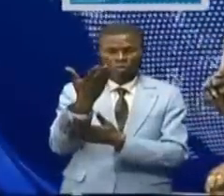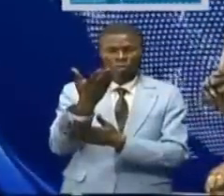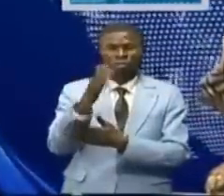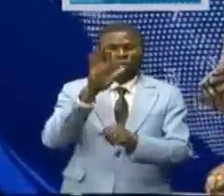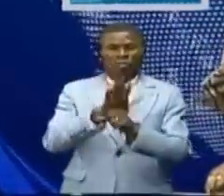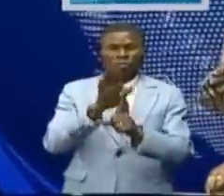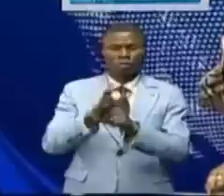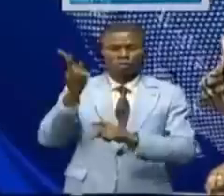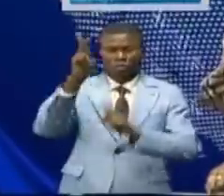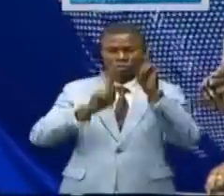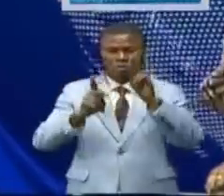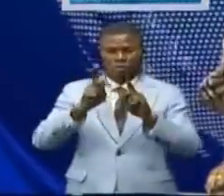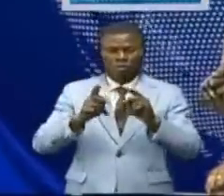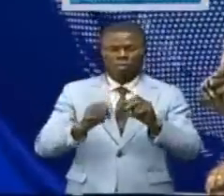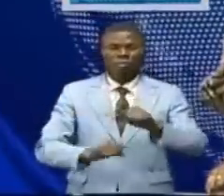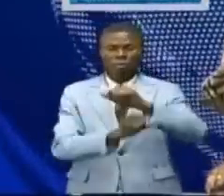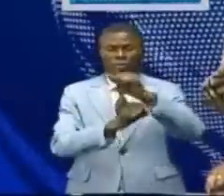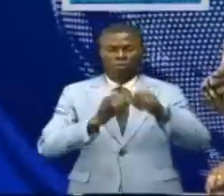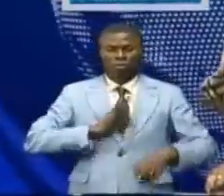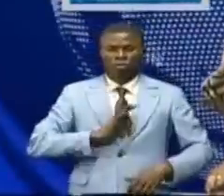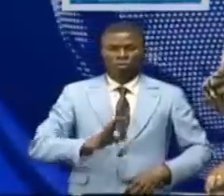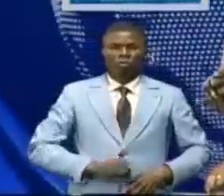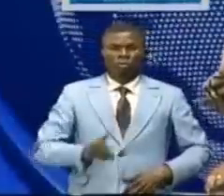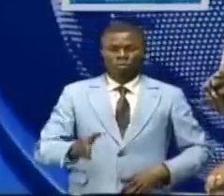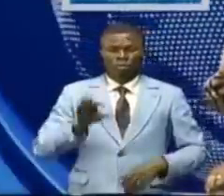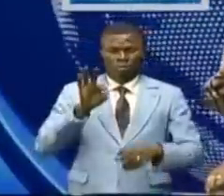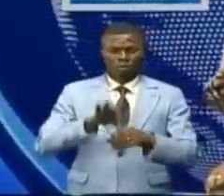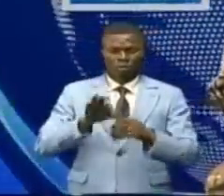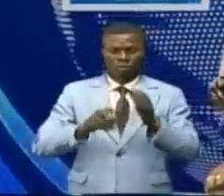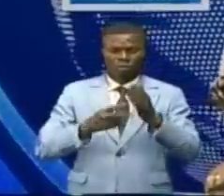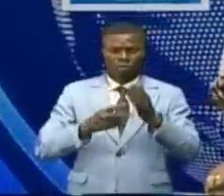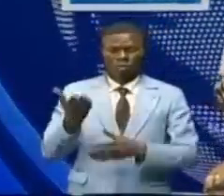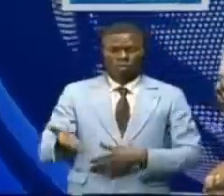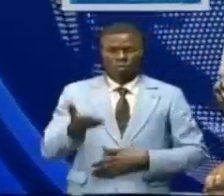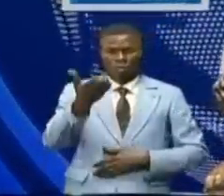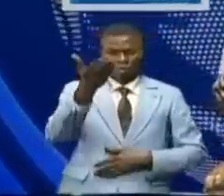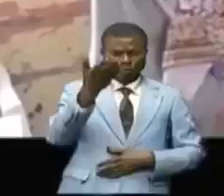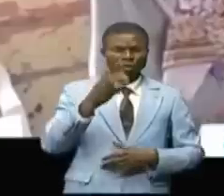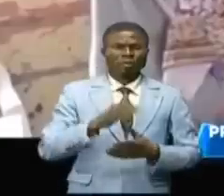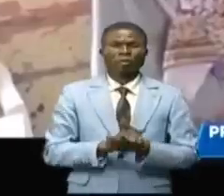mobilisation autour du chef de l'État, Félix Antoine Tshisekedi Tshilombo, Jean-Richard Kwale.